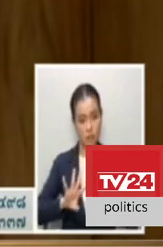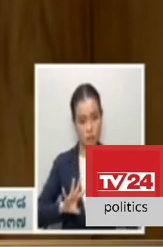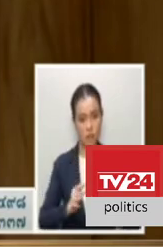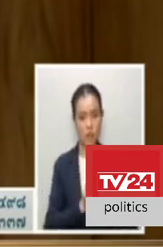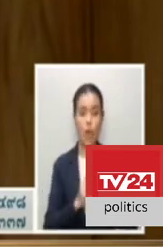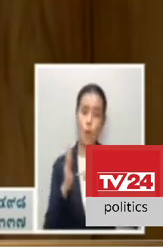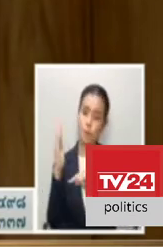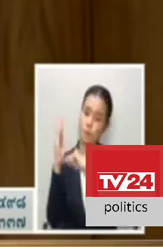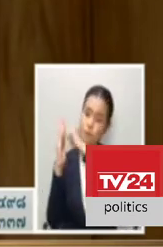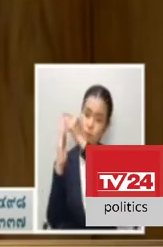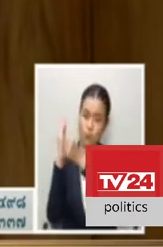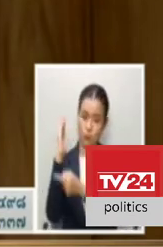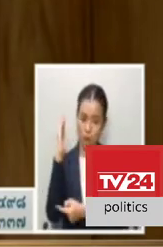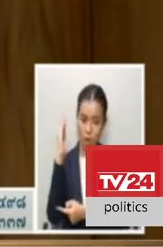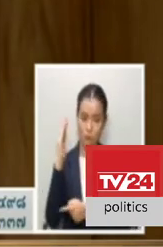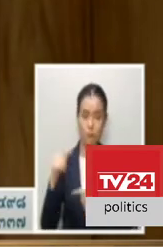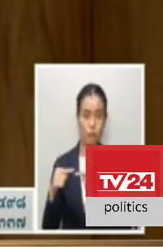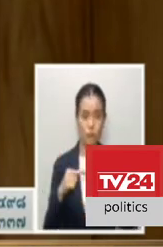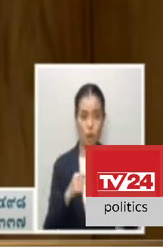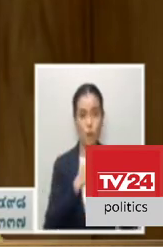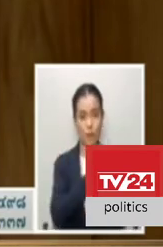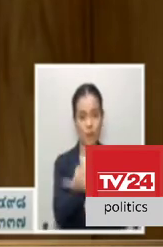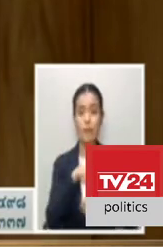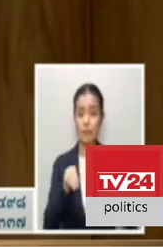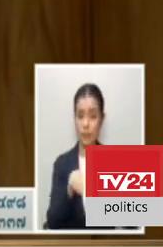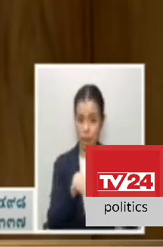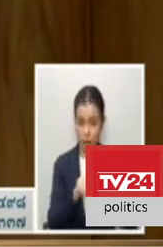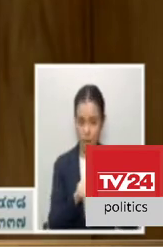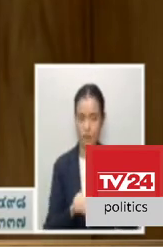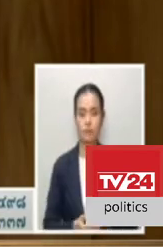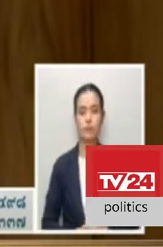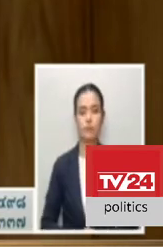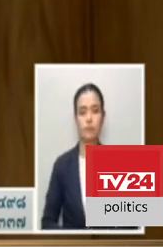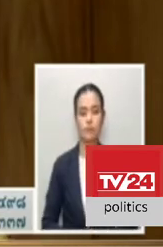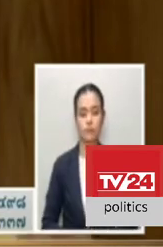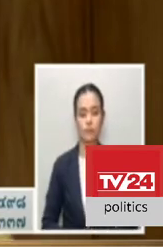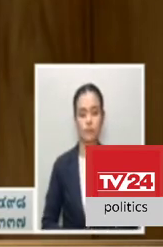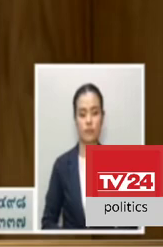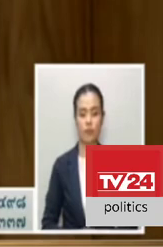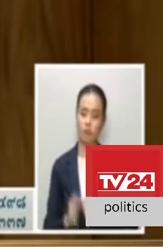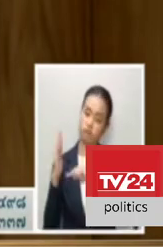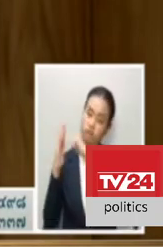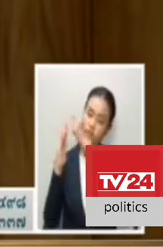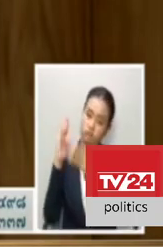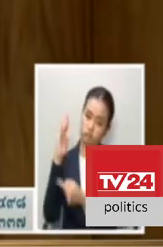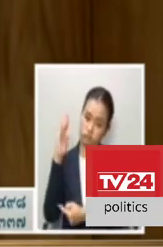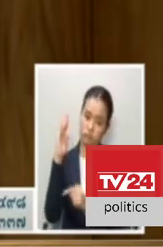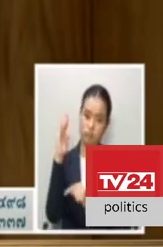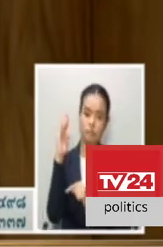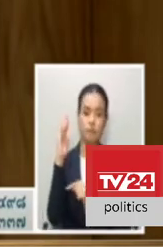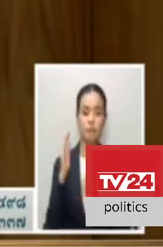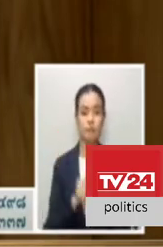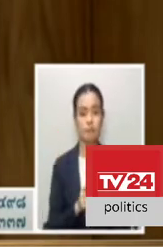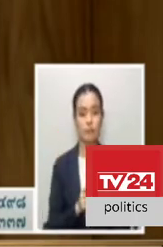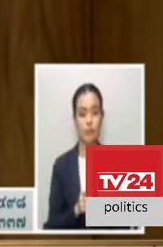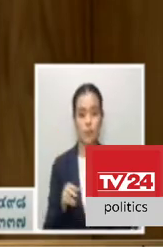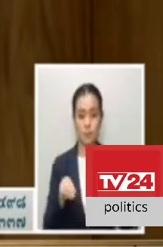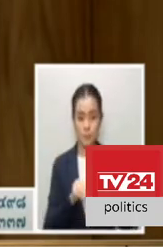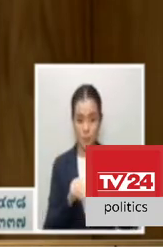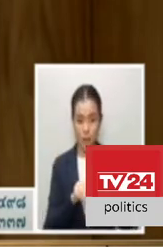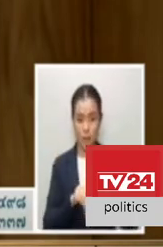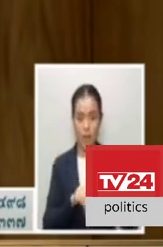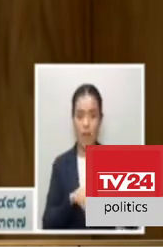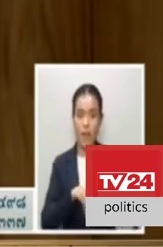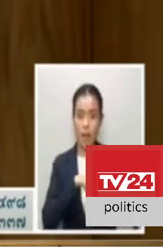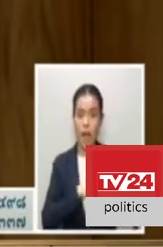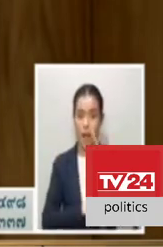แดนติดต่อกับเพื่อนของเรานะในทุกด้านเนี่ยยาวประมาณใกล้ 5,000 กิโลเม